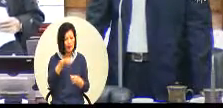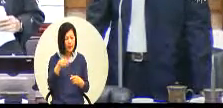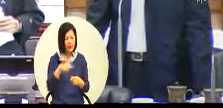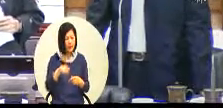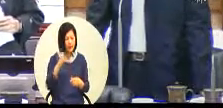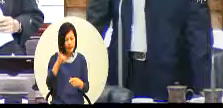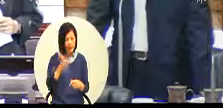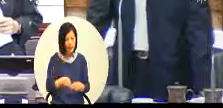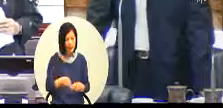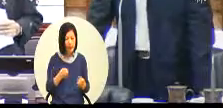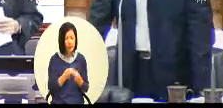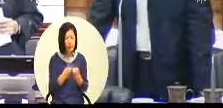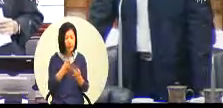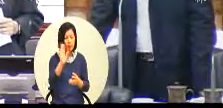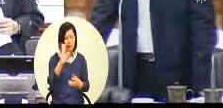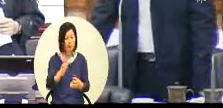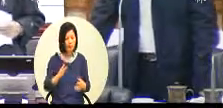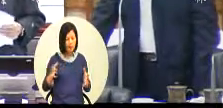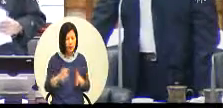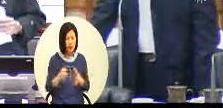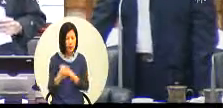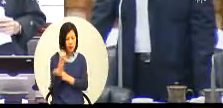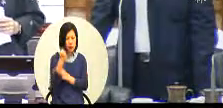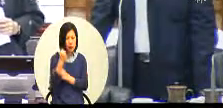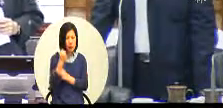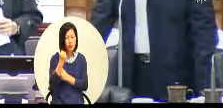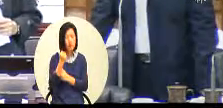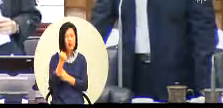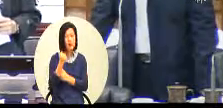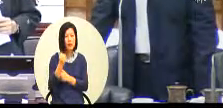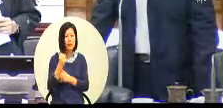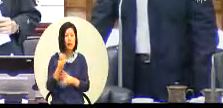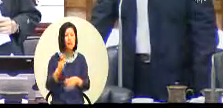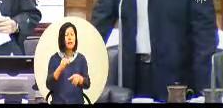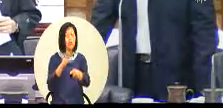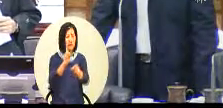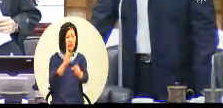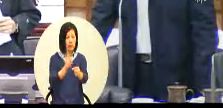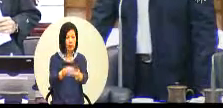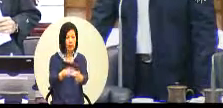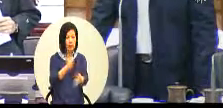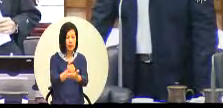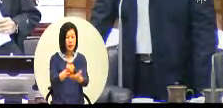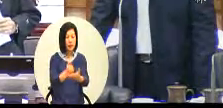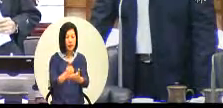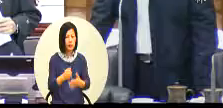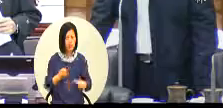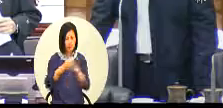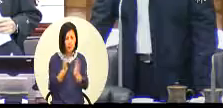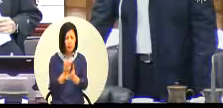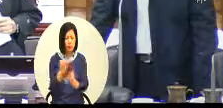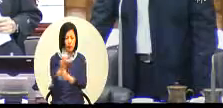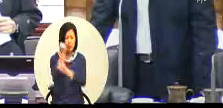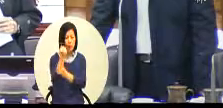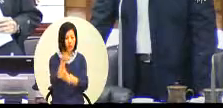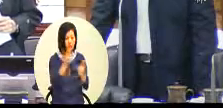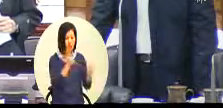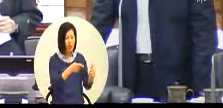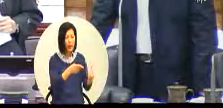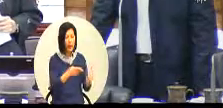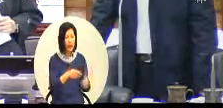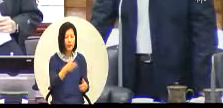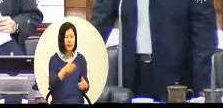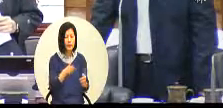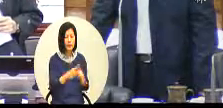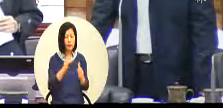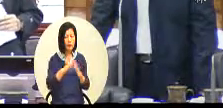然后一起努力往前走所以这个部分我会全力支持我会要求实则副市长在跟